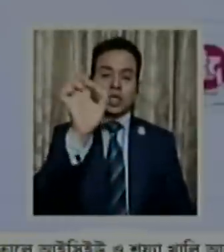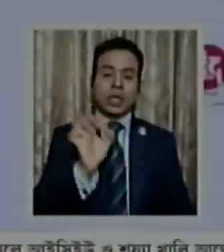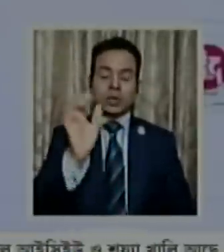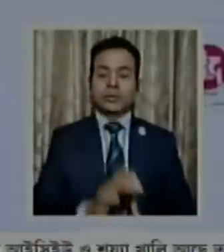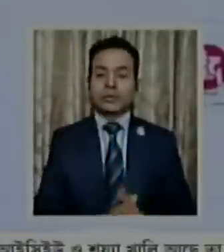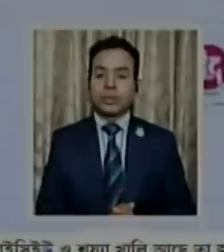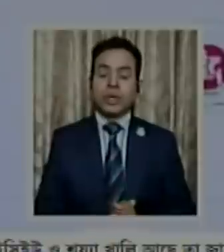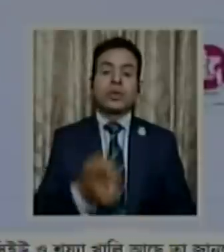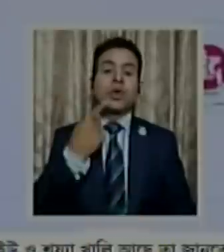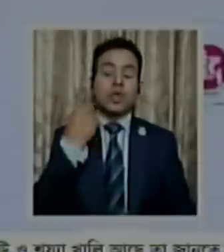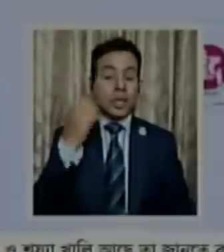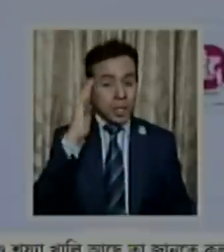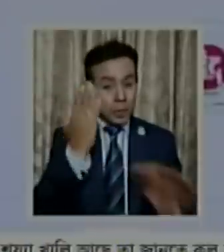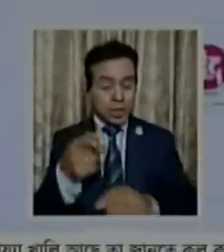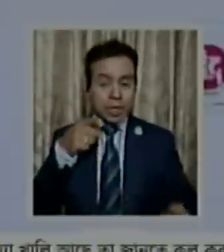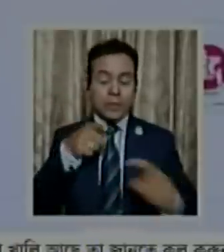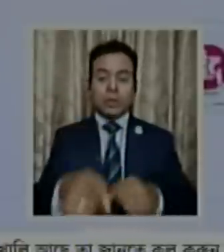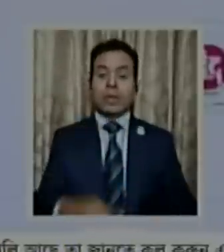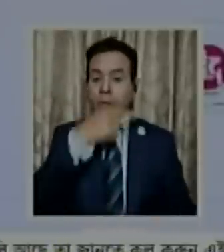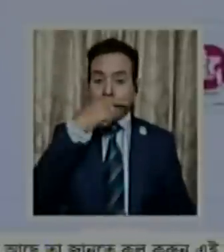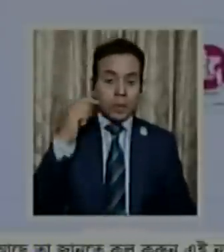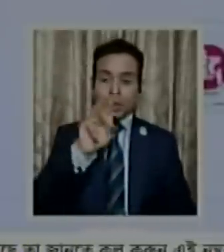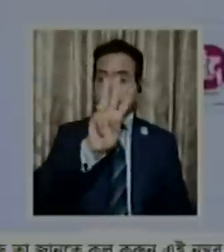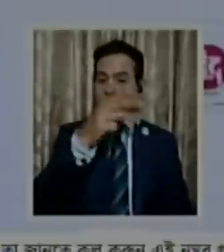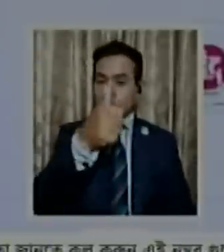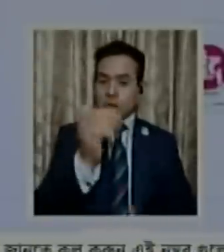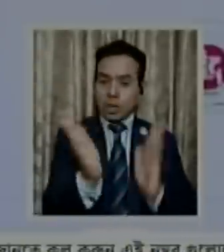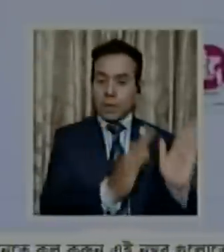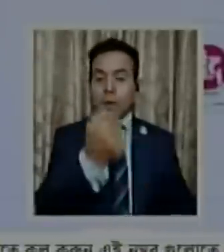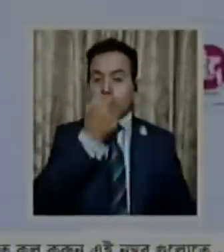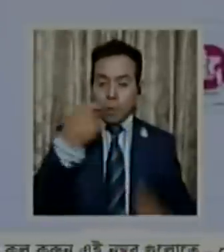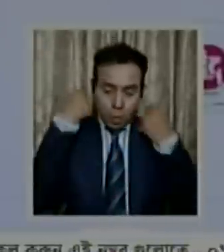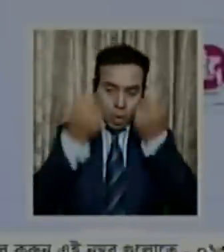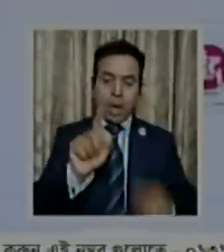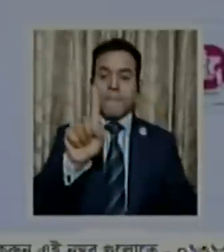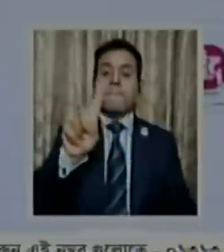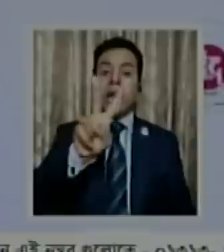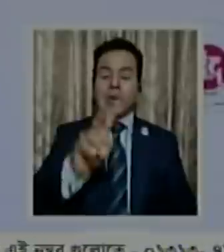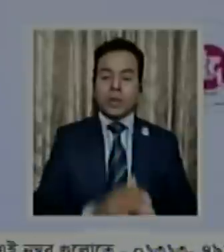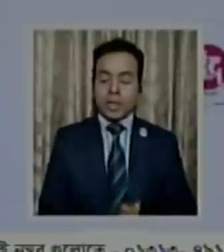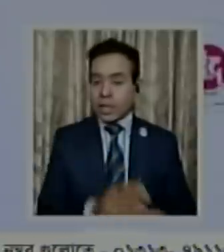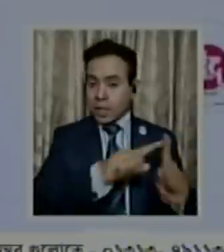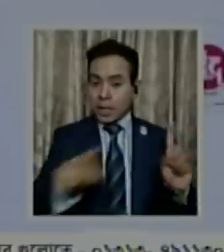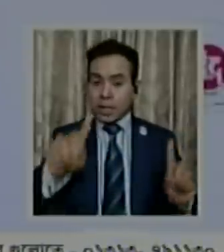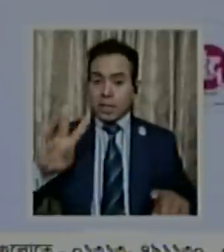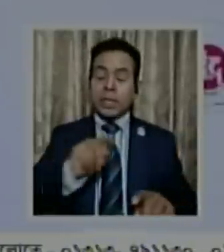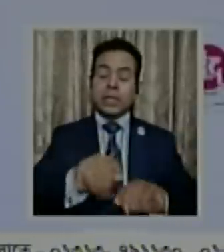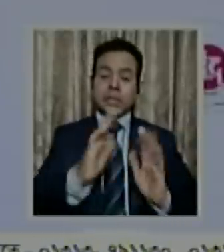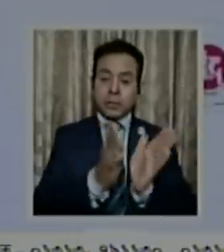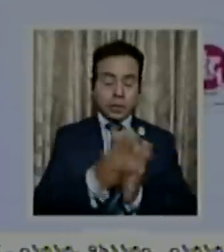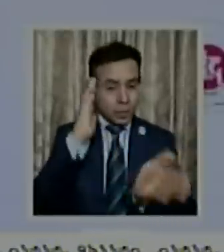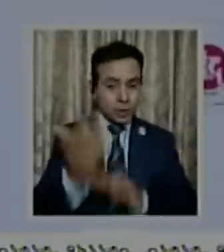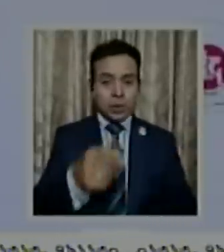৩,০৮৩জন। শনাক্ত বিবেচনায় মৃত্যুর হার ১.৩১%। যারা ২৪ ঘন্টায় মৃত্যুবরণ করেছেন,